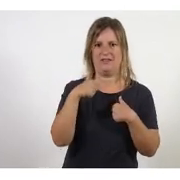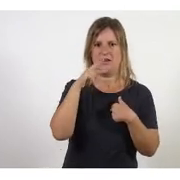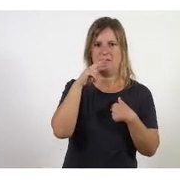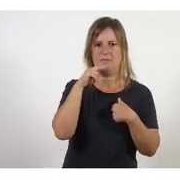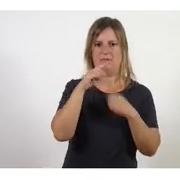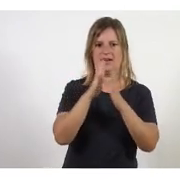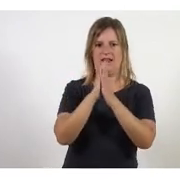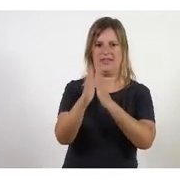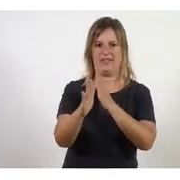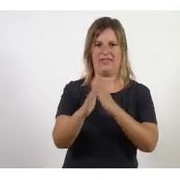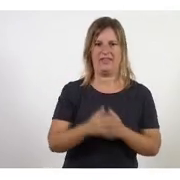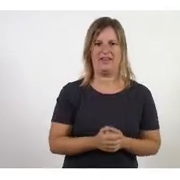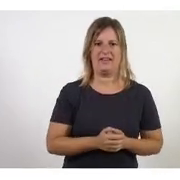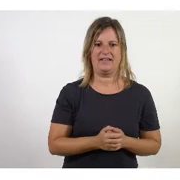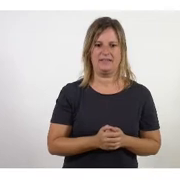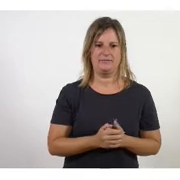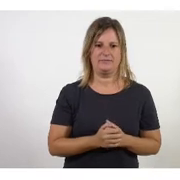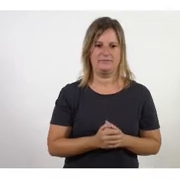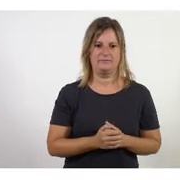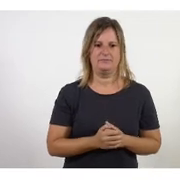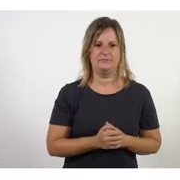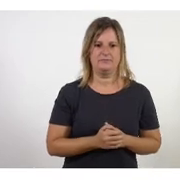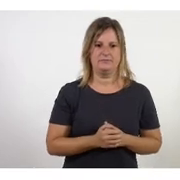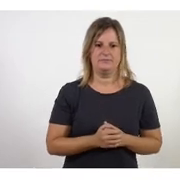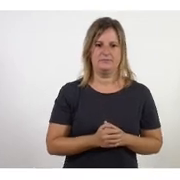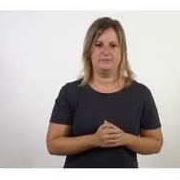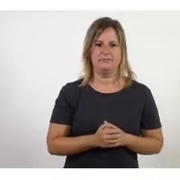directament a la seva base.